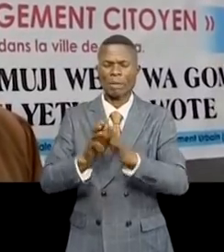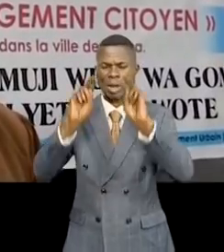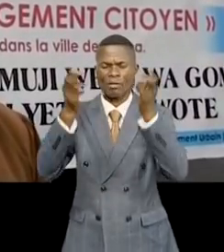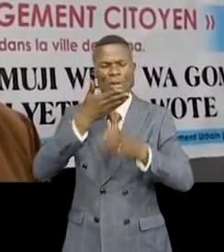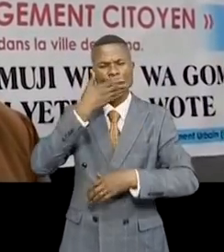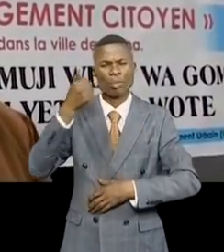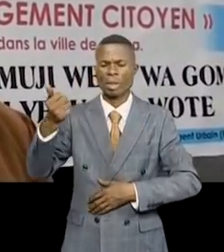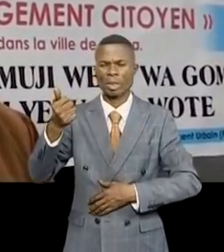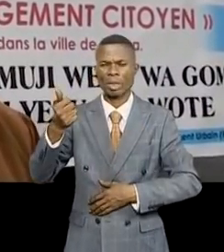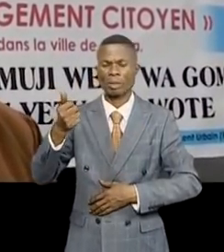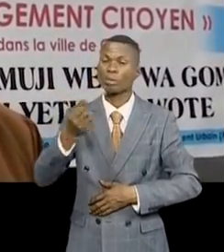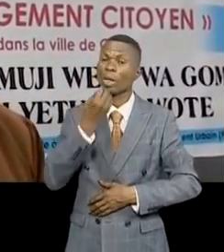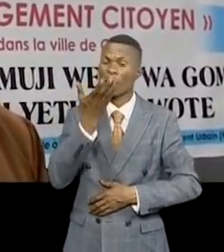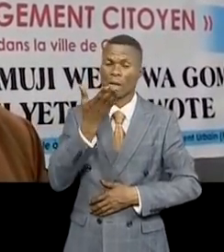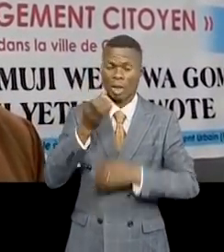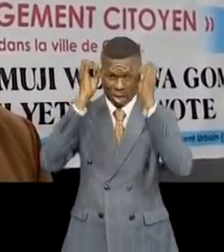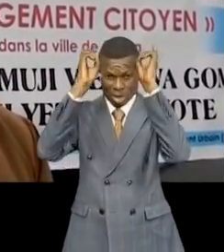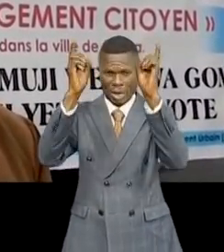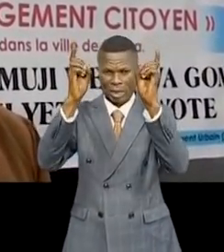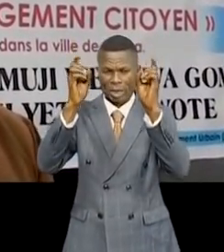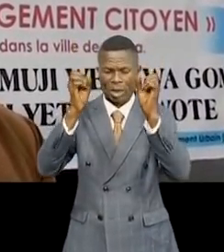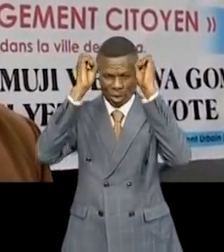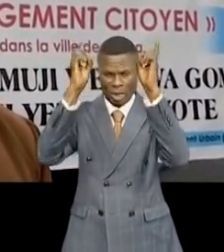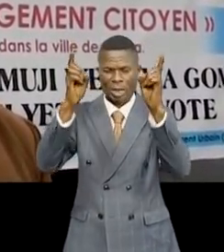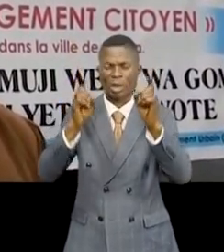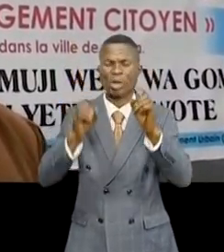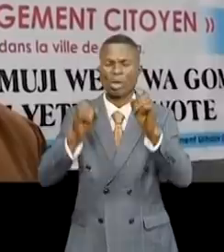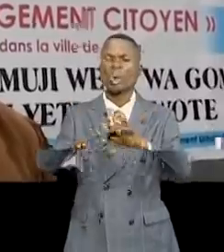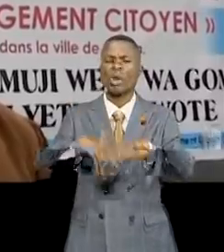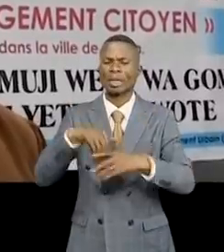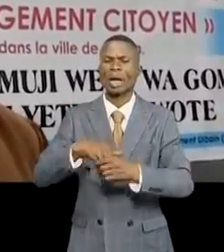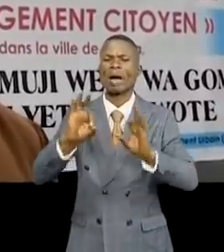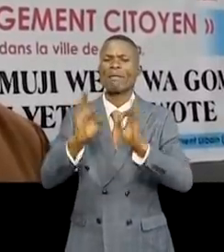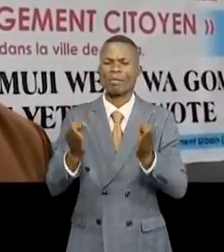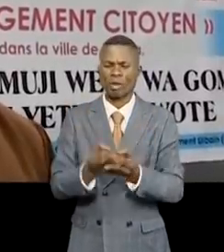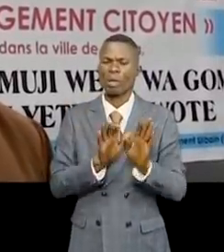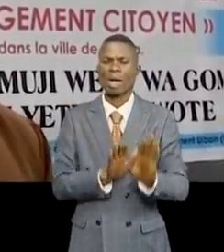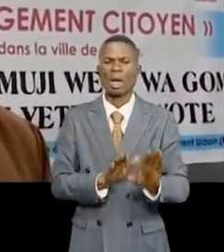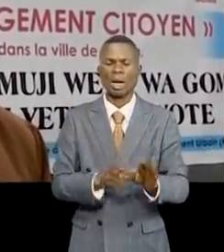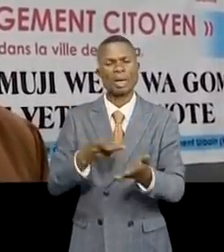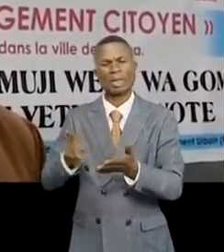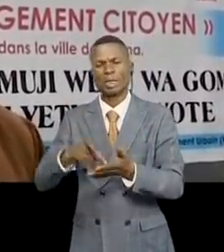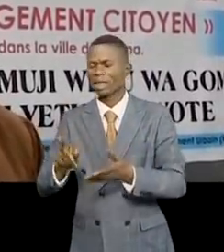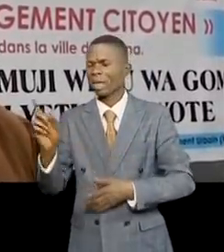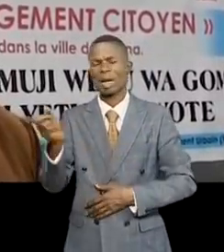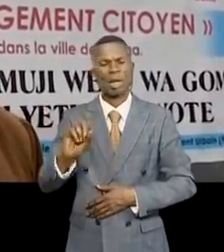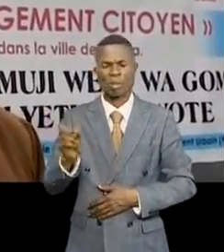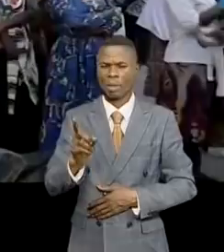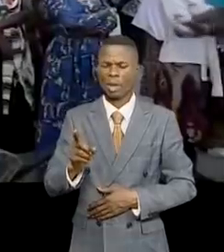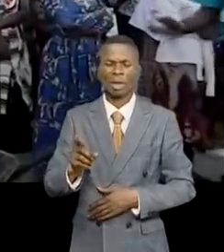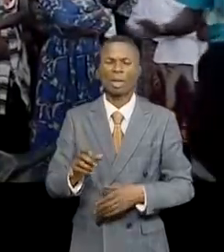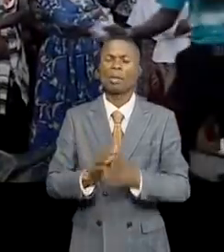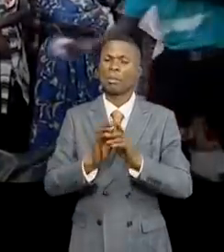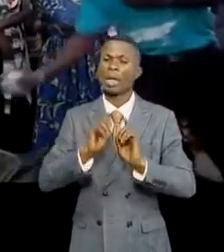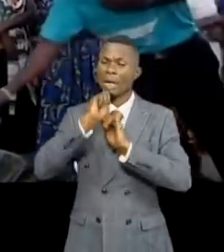modèle. Si c'est par l'éducation, l'éducation de la base, sans attendre du salaire ou une récompense,